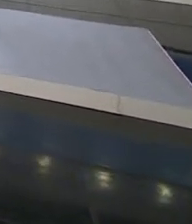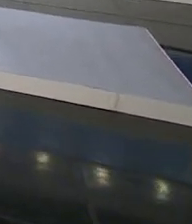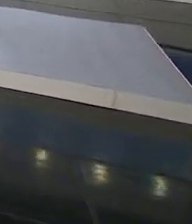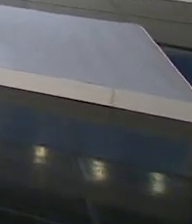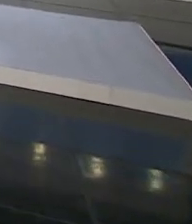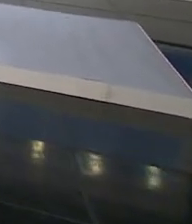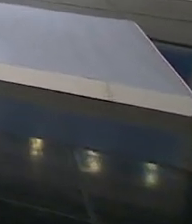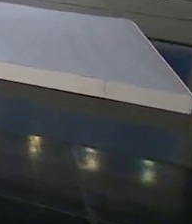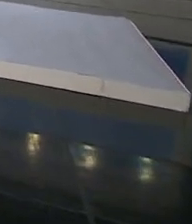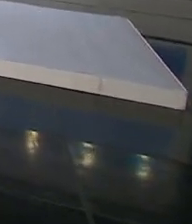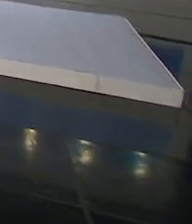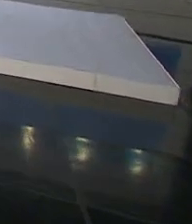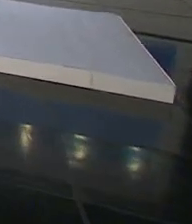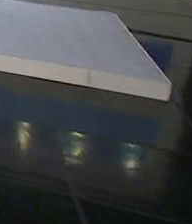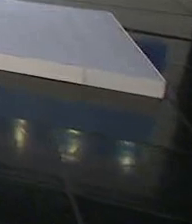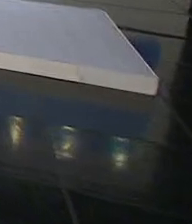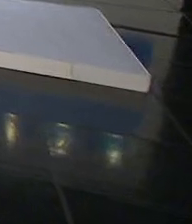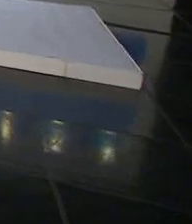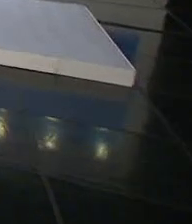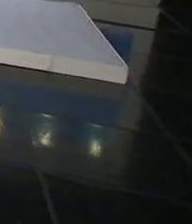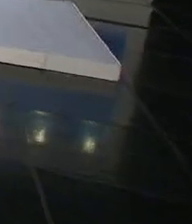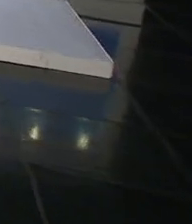으 으